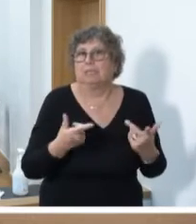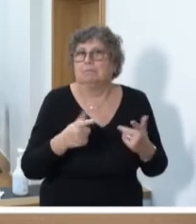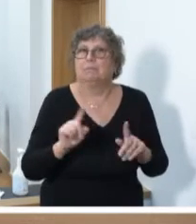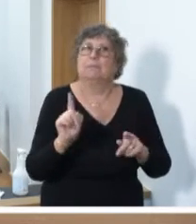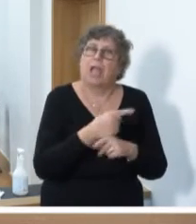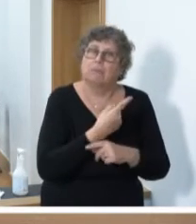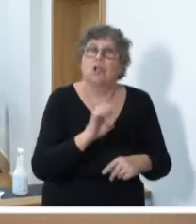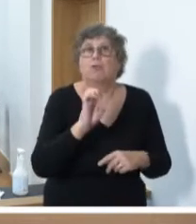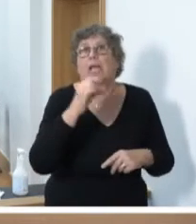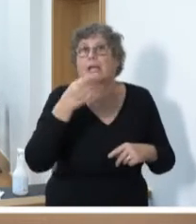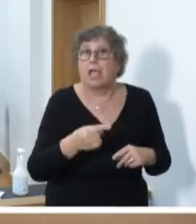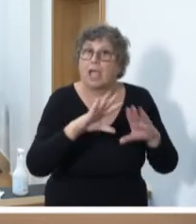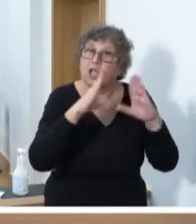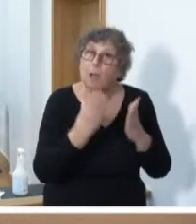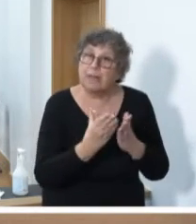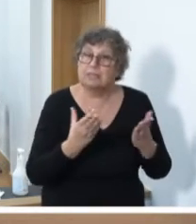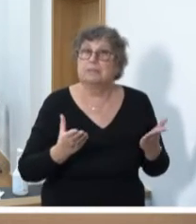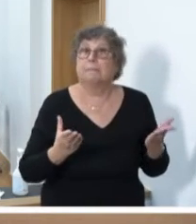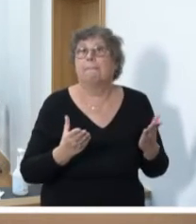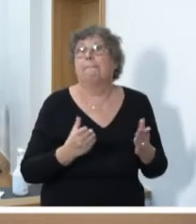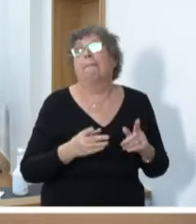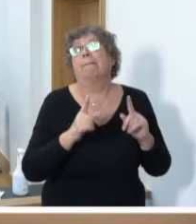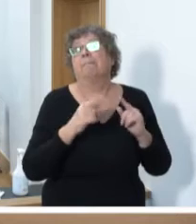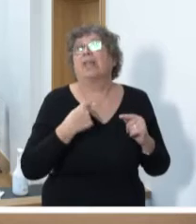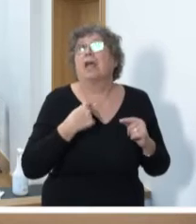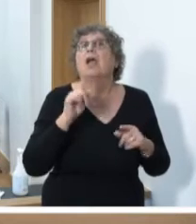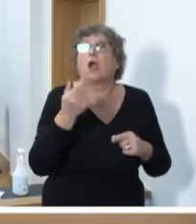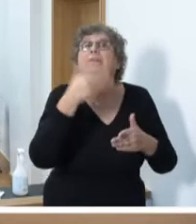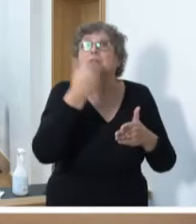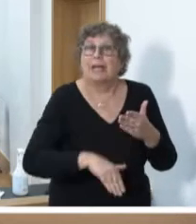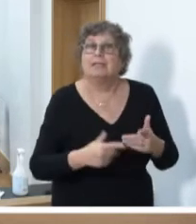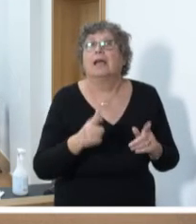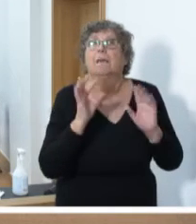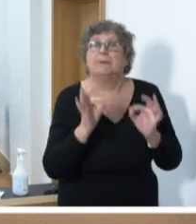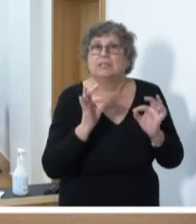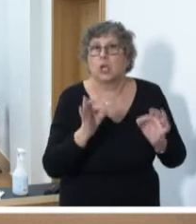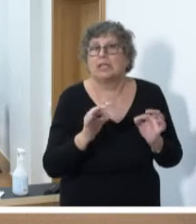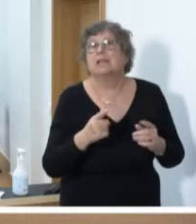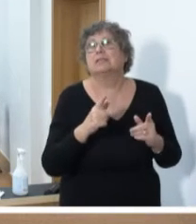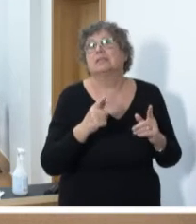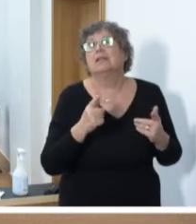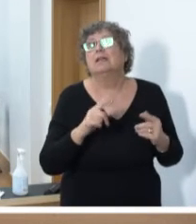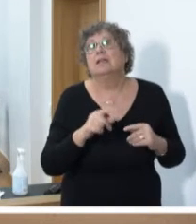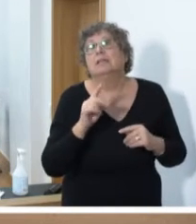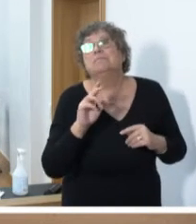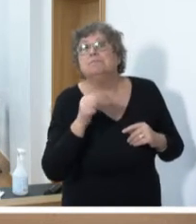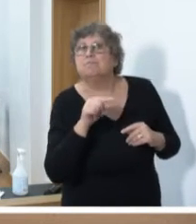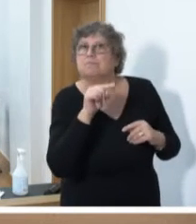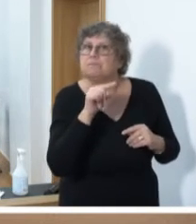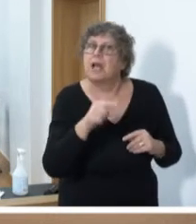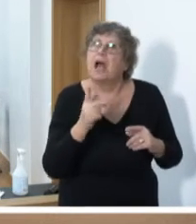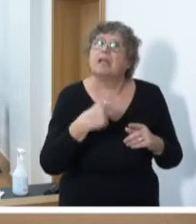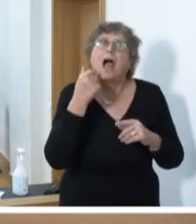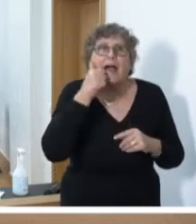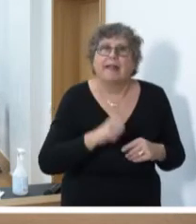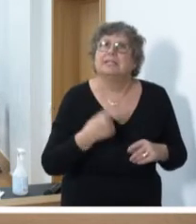EEG als Ganzes hingegen, ich komme zum Ende, und insbesondere der Vorrangeinspeisung sind eine alte Forderung